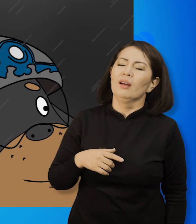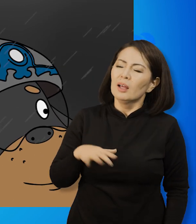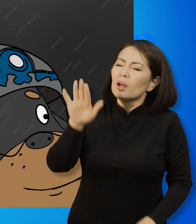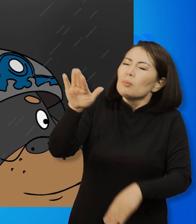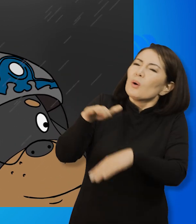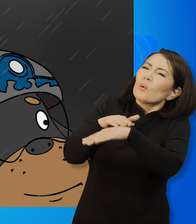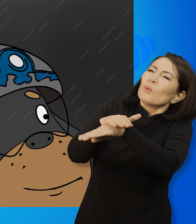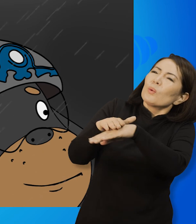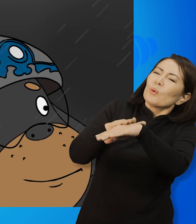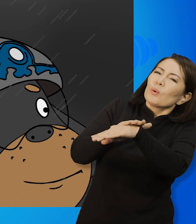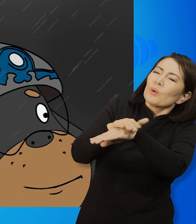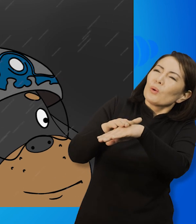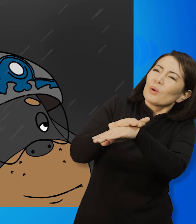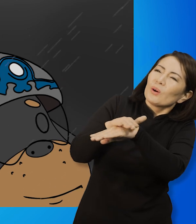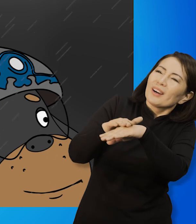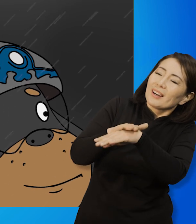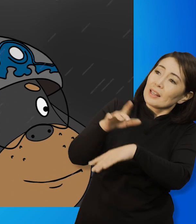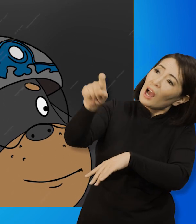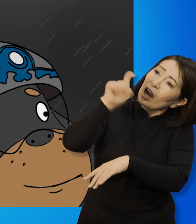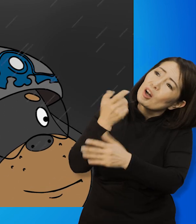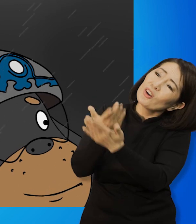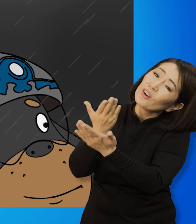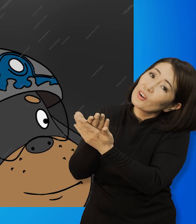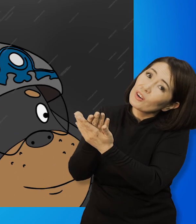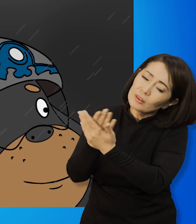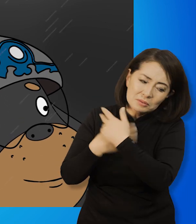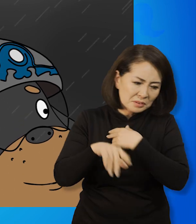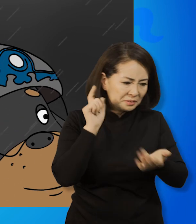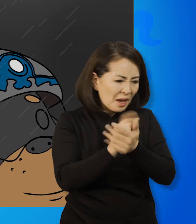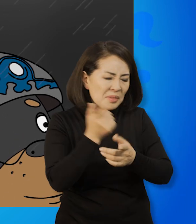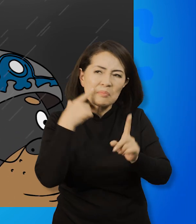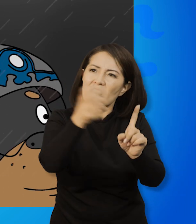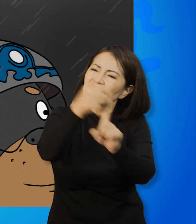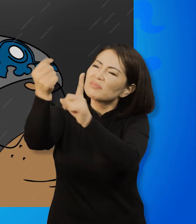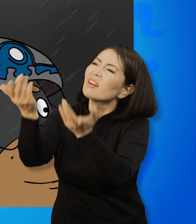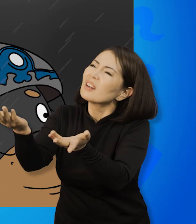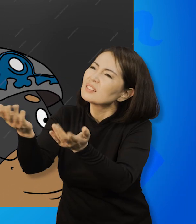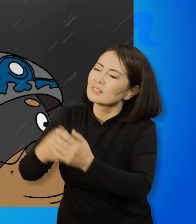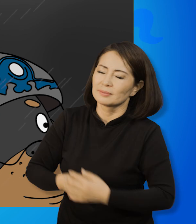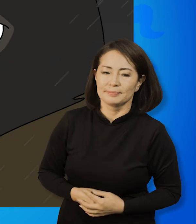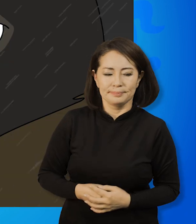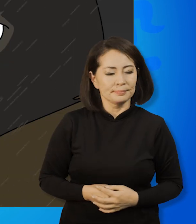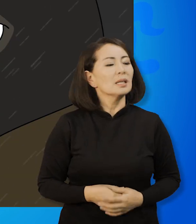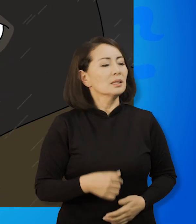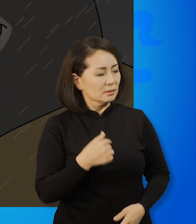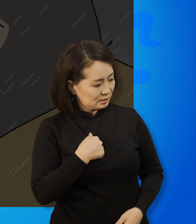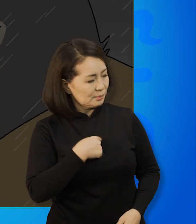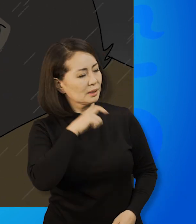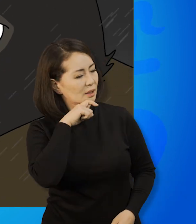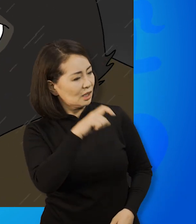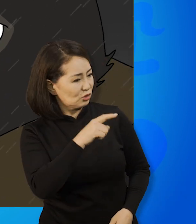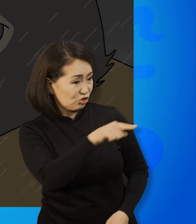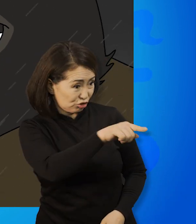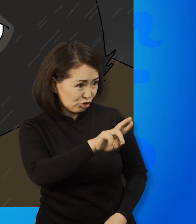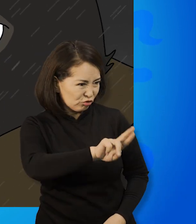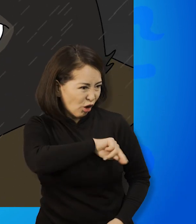Юу? Уучлаарай ихчээ. Та надад нэг юм хариулж өгөл төө. Та яагаад заавал хатныг авч явах гээд байгаа юм? За игч